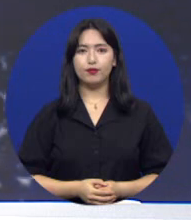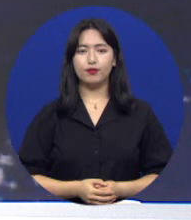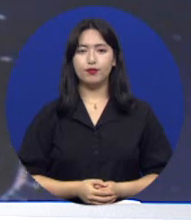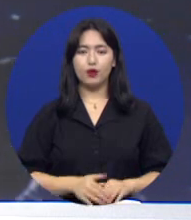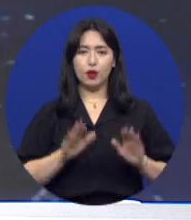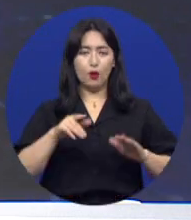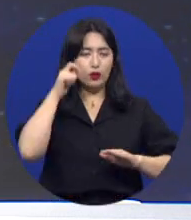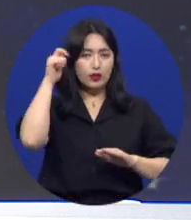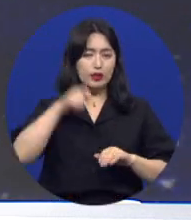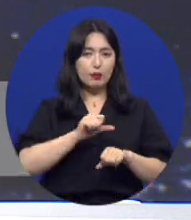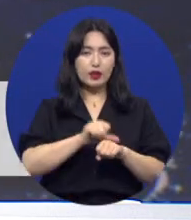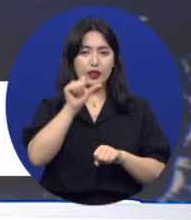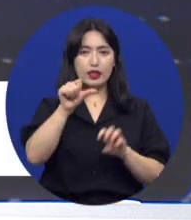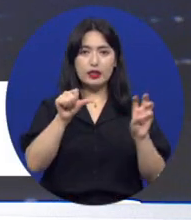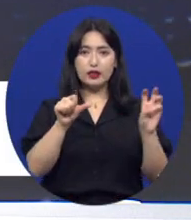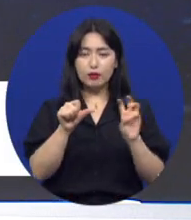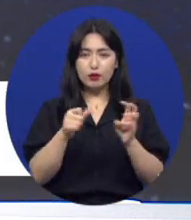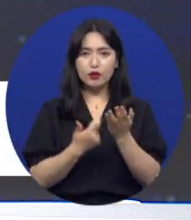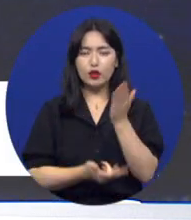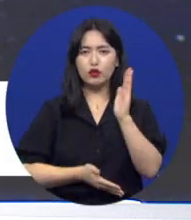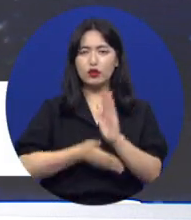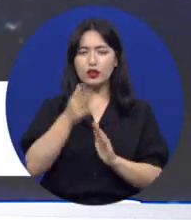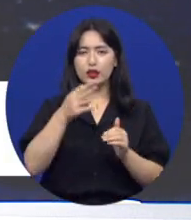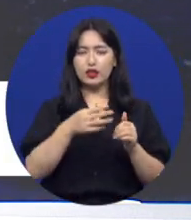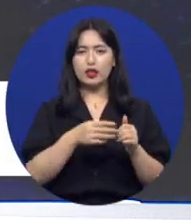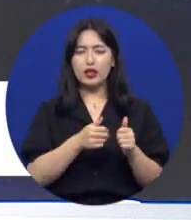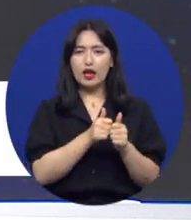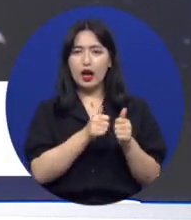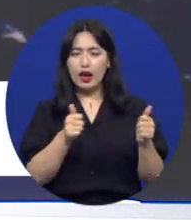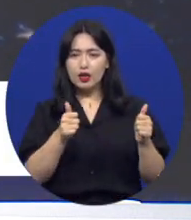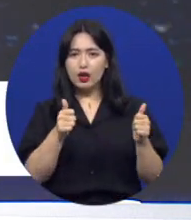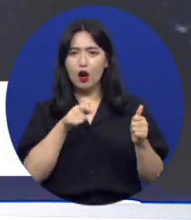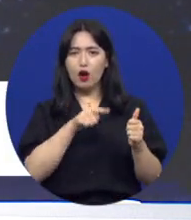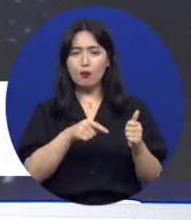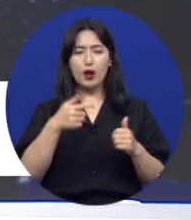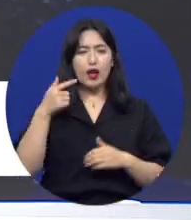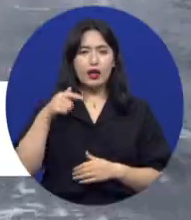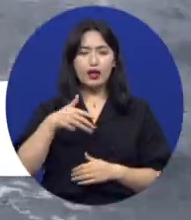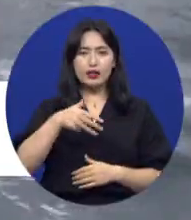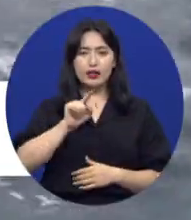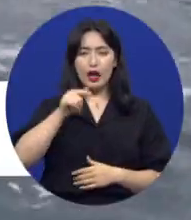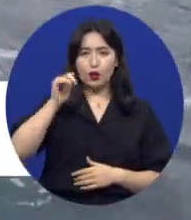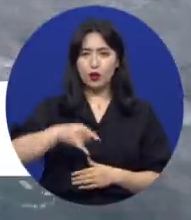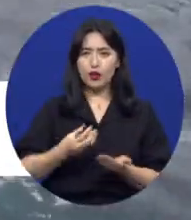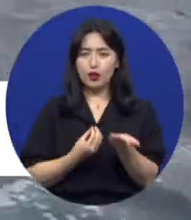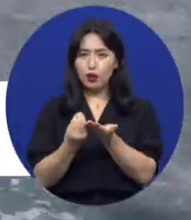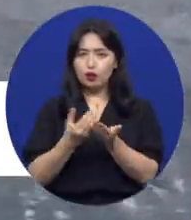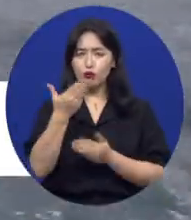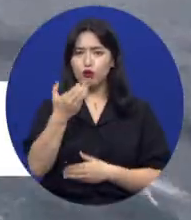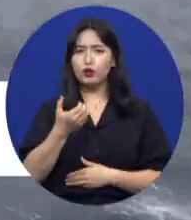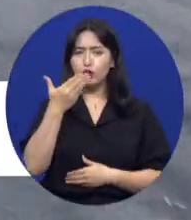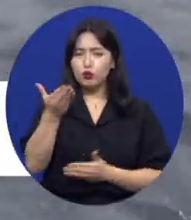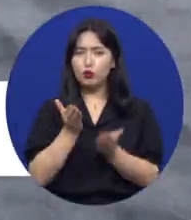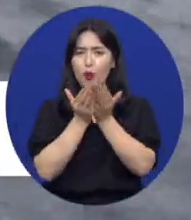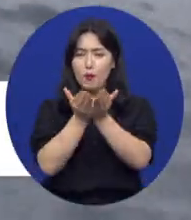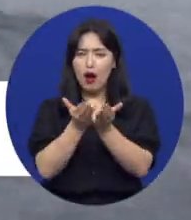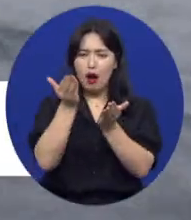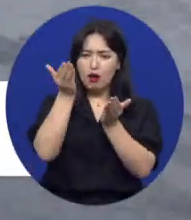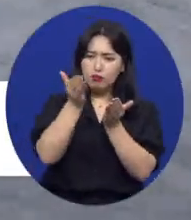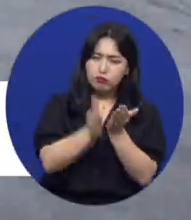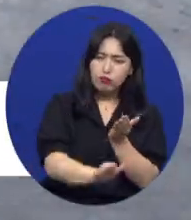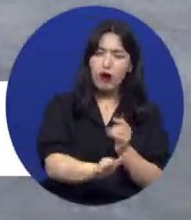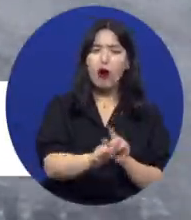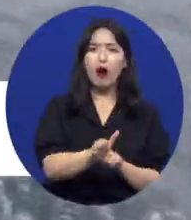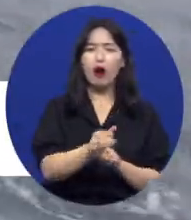오늘 새벽 5시 반쯤 제주시 한경면 차비도 인근 해상에서 99 톤급 트롤 어선 이 좌초 됐다는